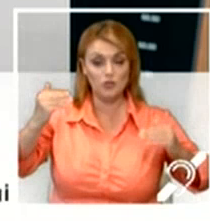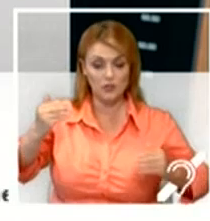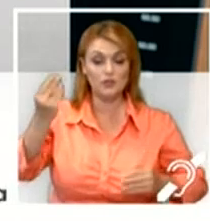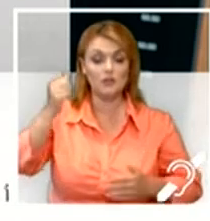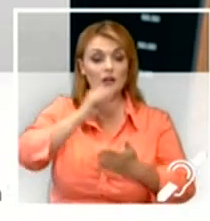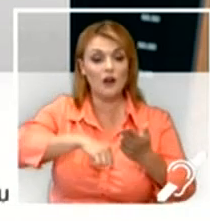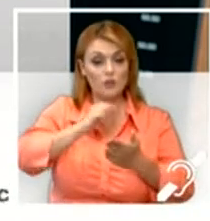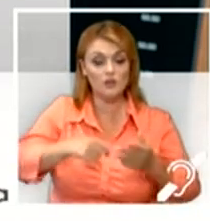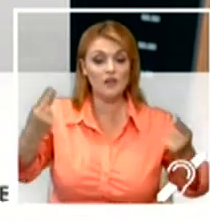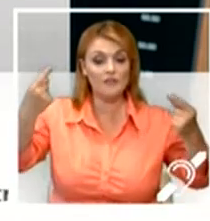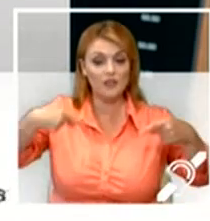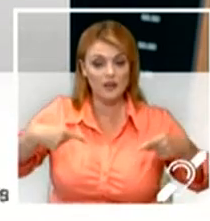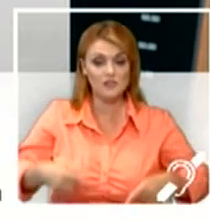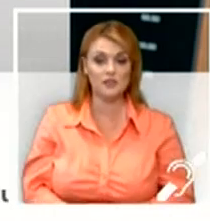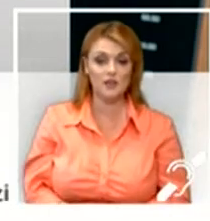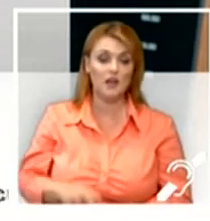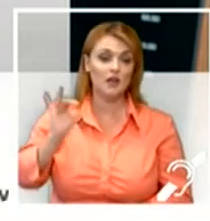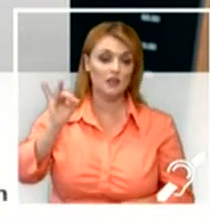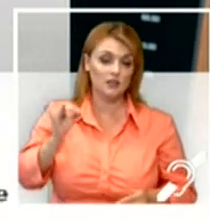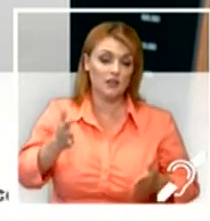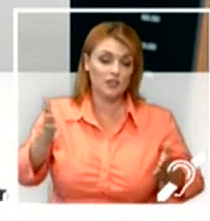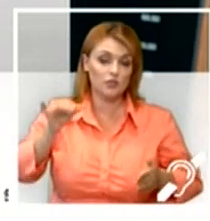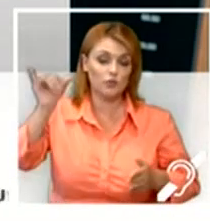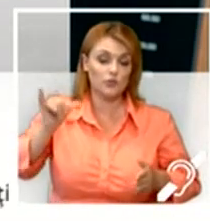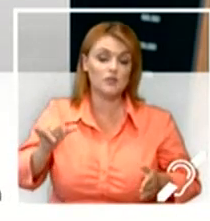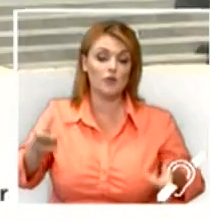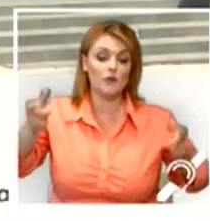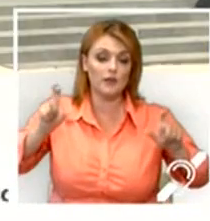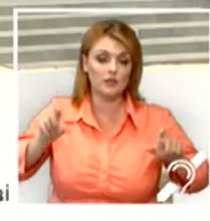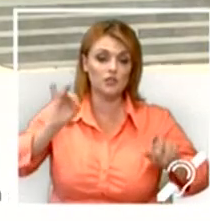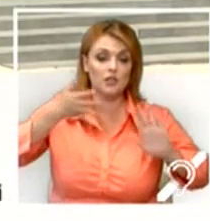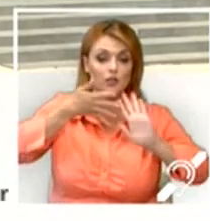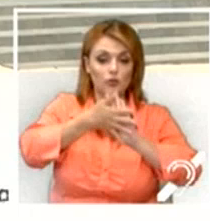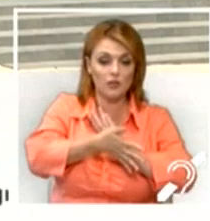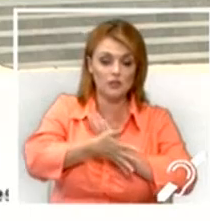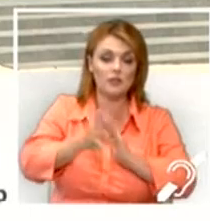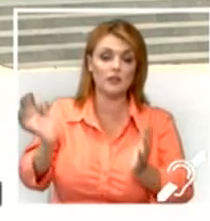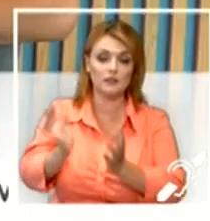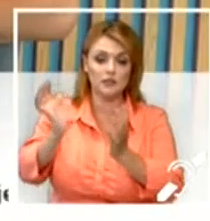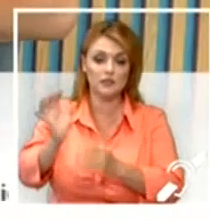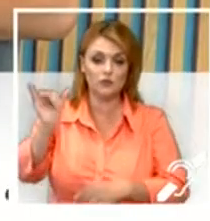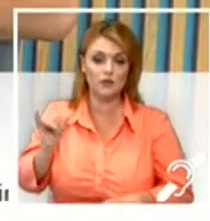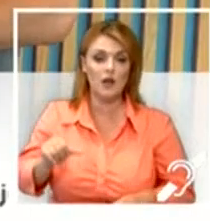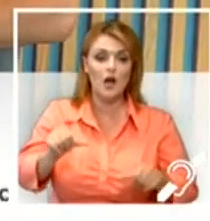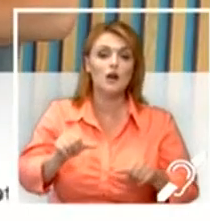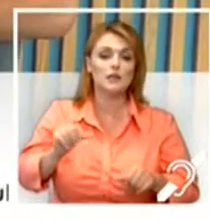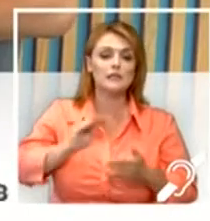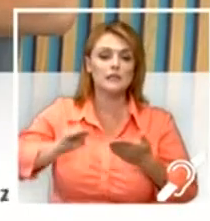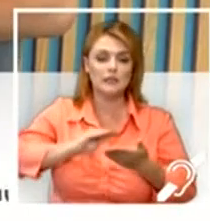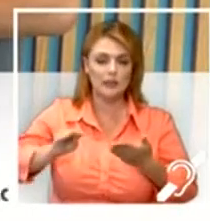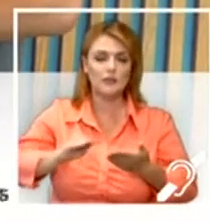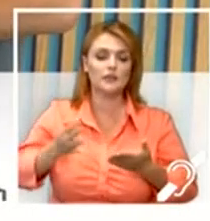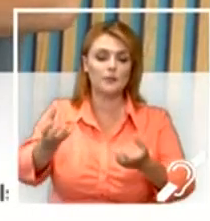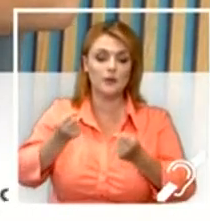cauza inflației și respectiv a majorării cheltuielilor de întreținere. Secretarul Comisiei de Admitere din cadrul